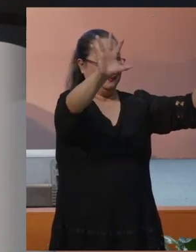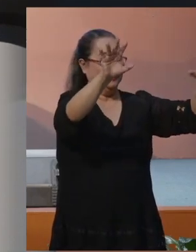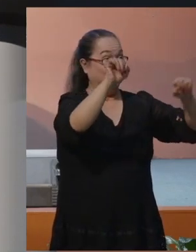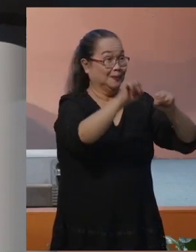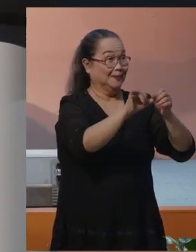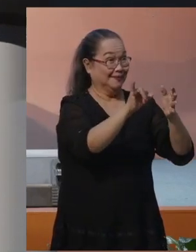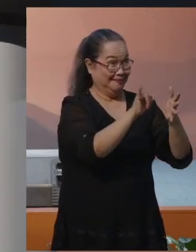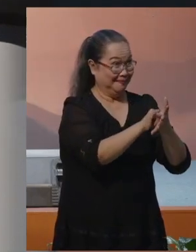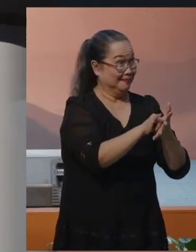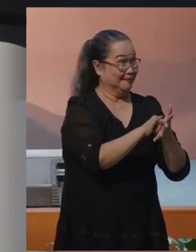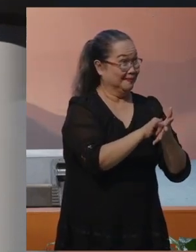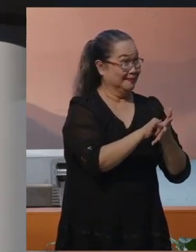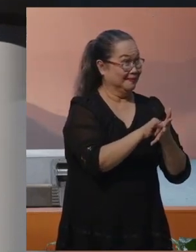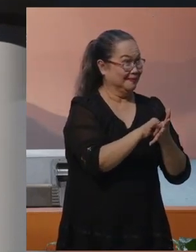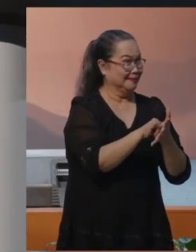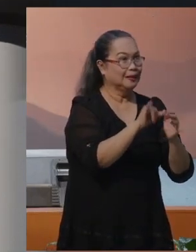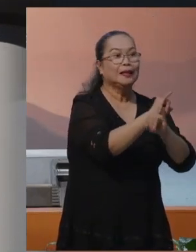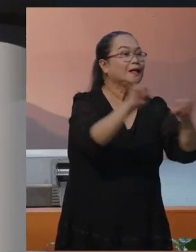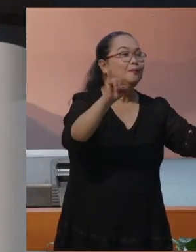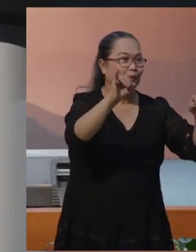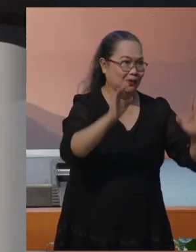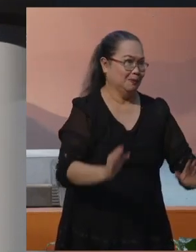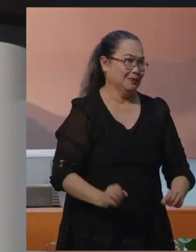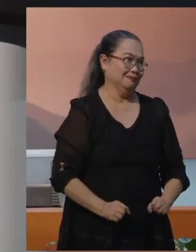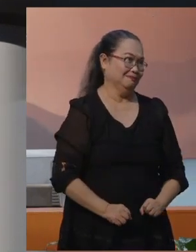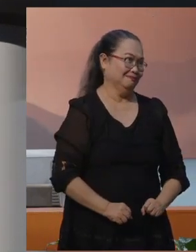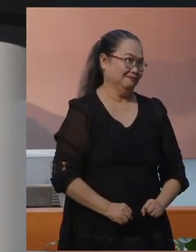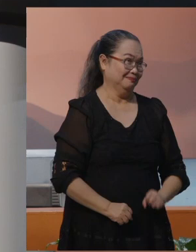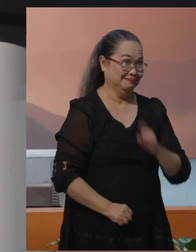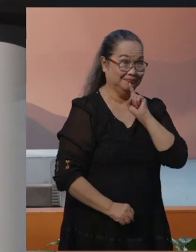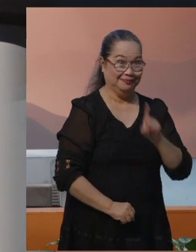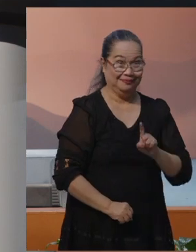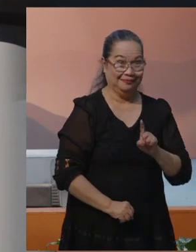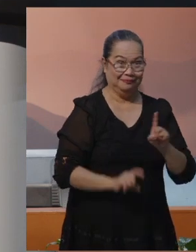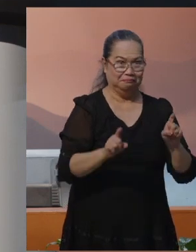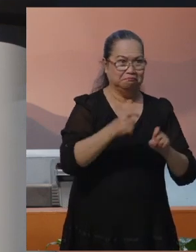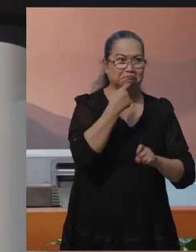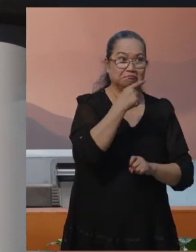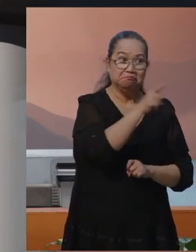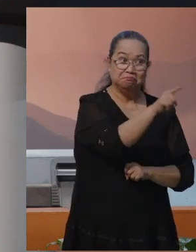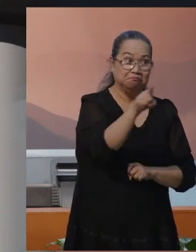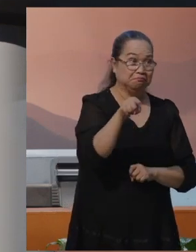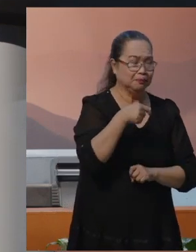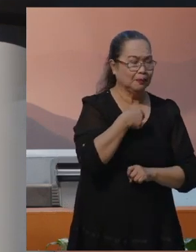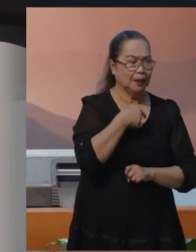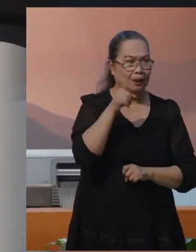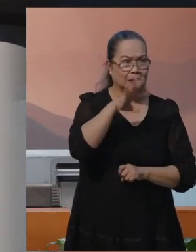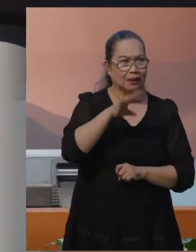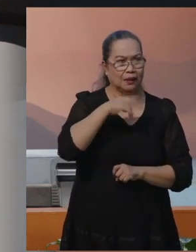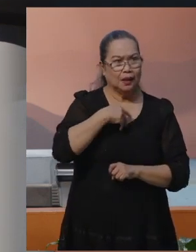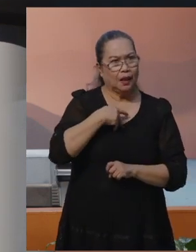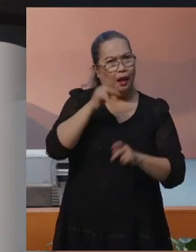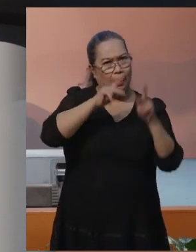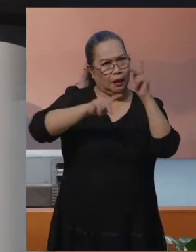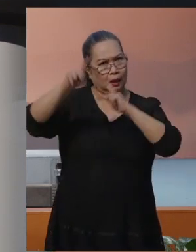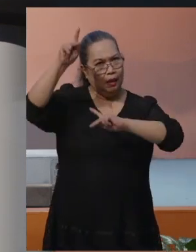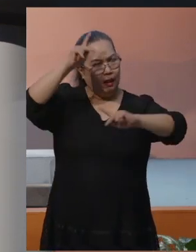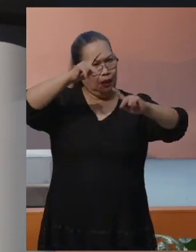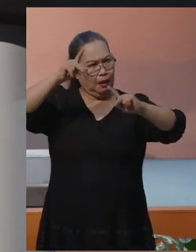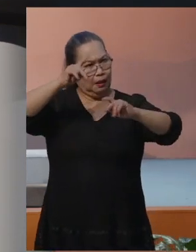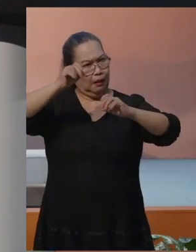ito ay imposible. Di ba? Sasabihin ng mga physicists at